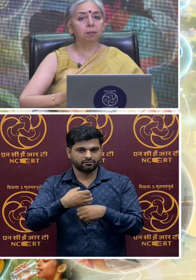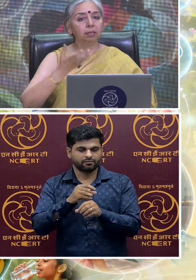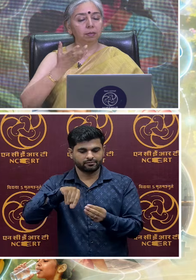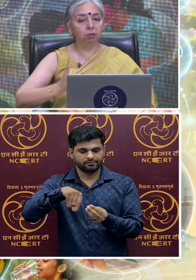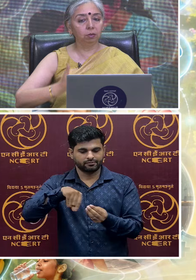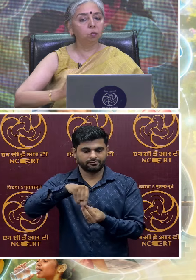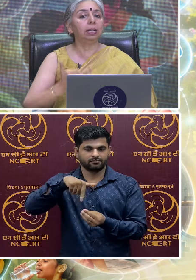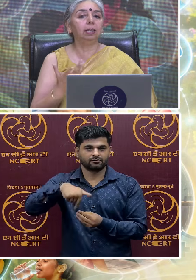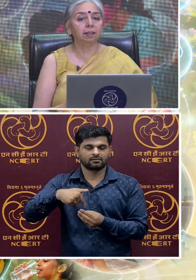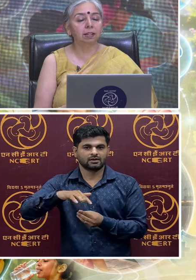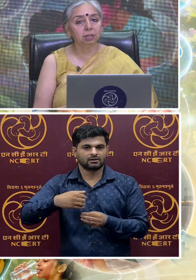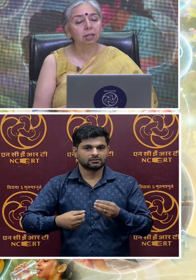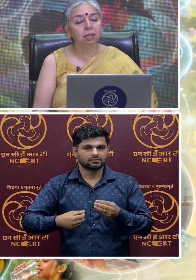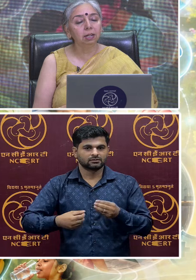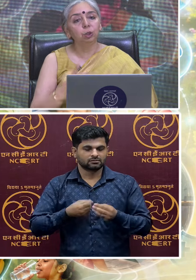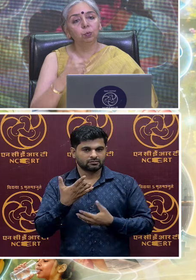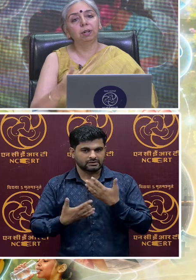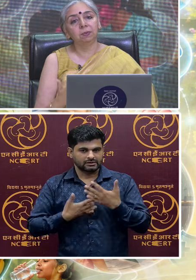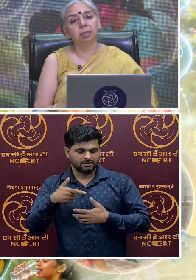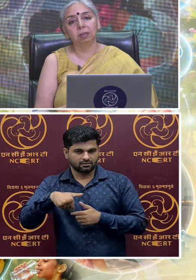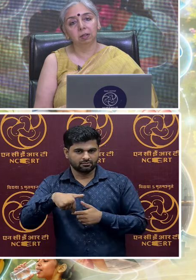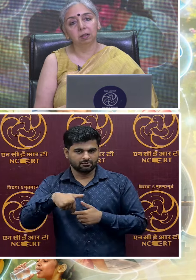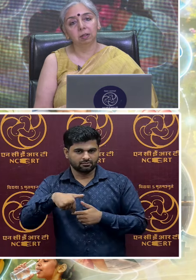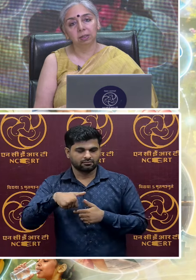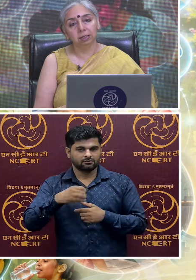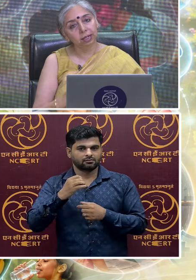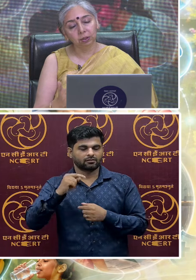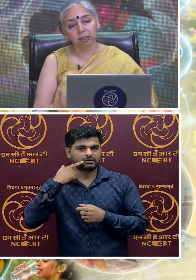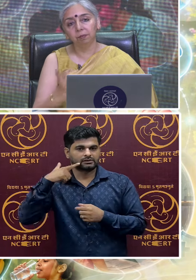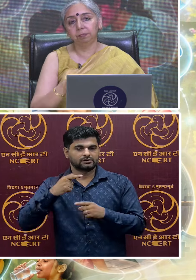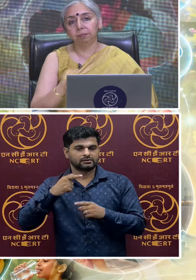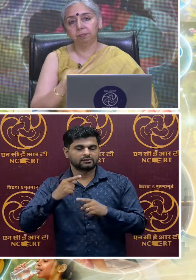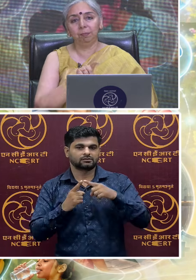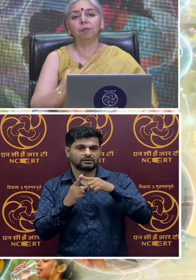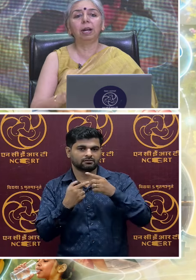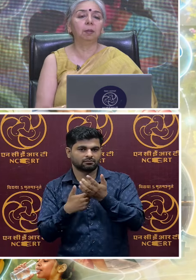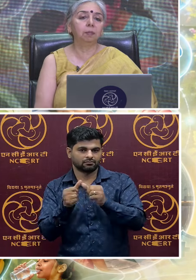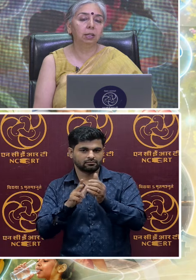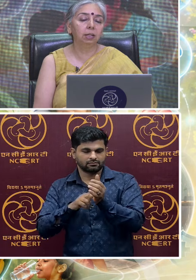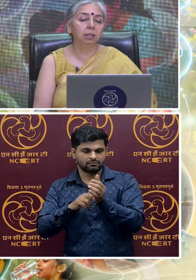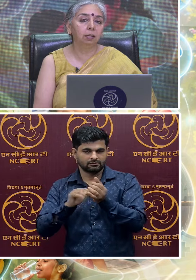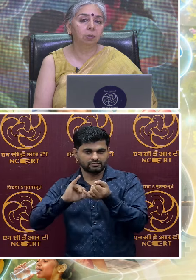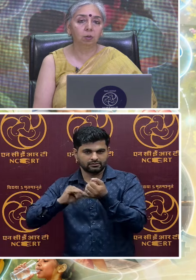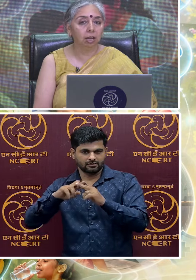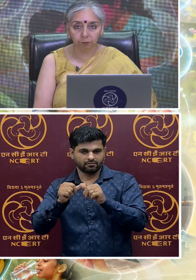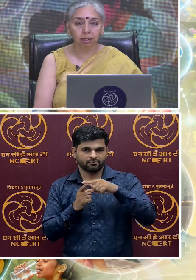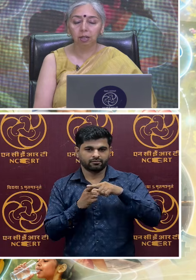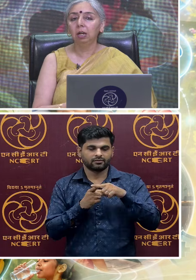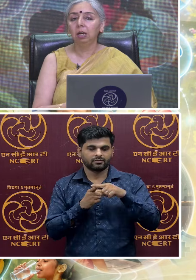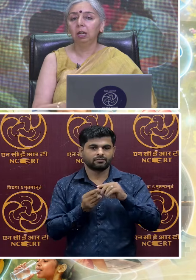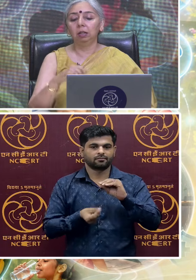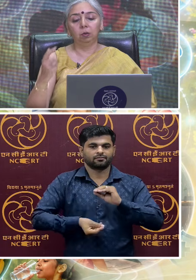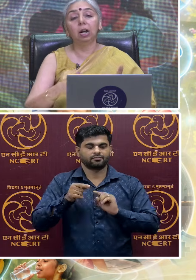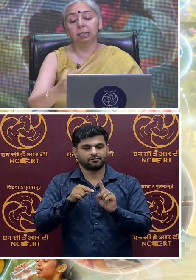हीट पे जब भी धुआं निकलता है तेल में से तो वो ट्रांस फैट की मात्रा बढ़ती रहती है, और ये टाइप ऑफ फैट हमारी बॉडी के लिए बिल्कुल हार्मफुल